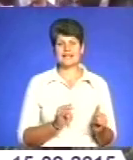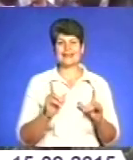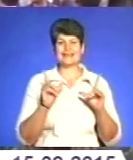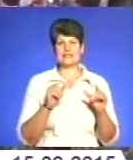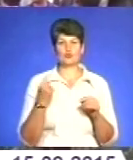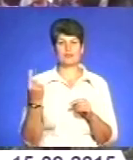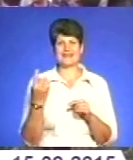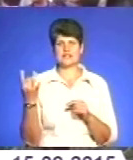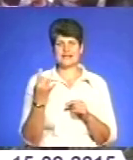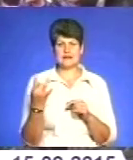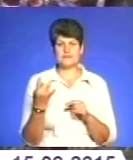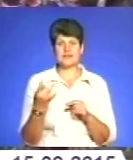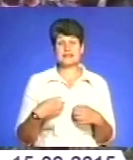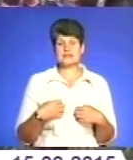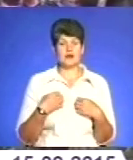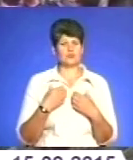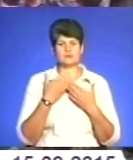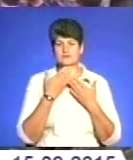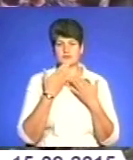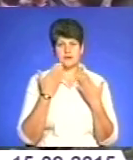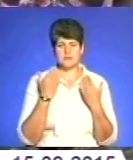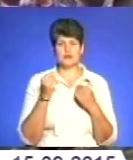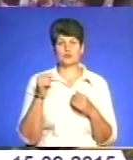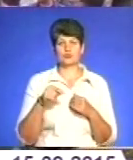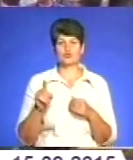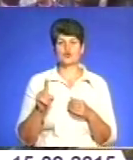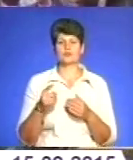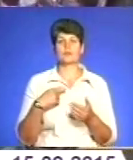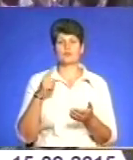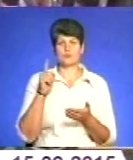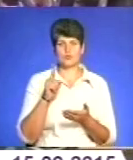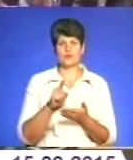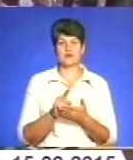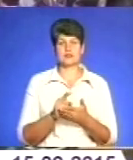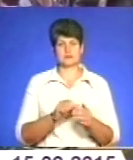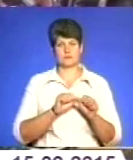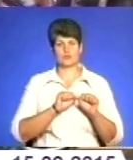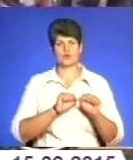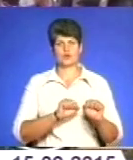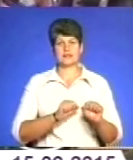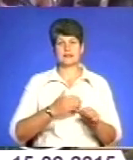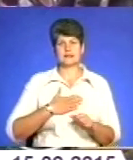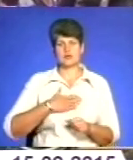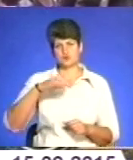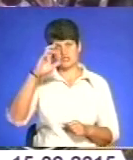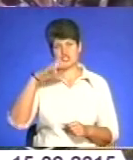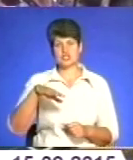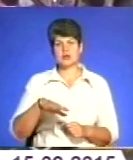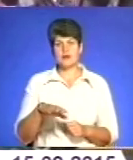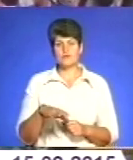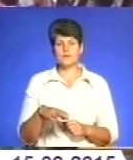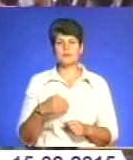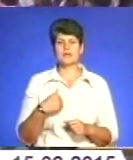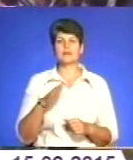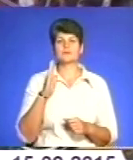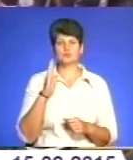вперше, як такого страху немає, через те, що ми знаємо, що ми мусимо боронити нашу державу, ми